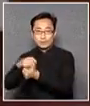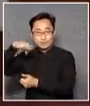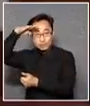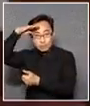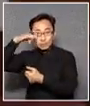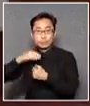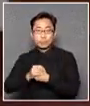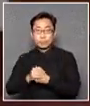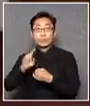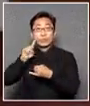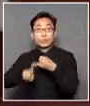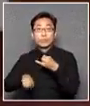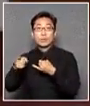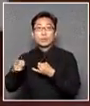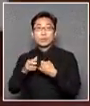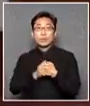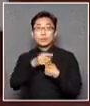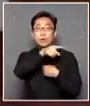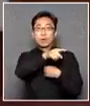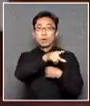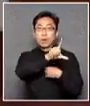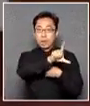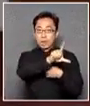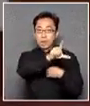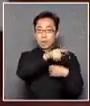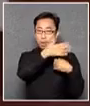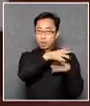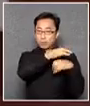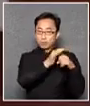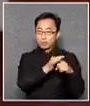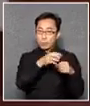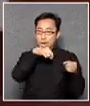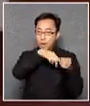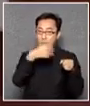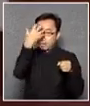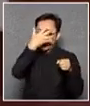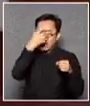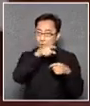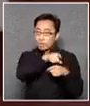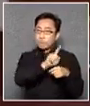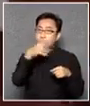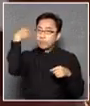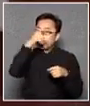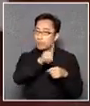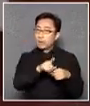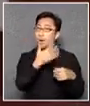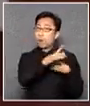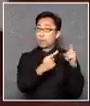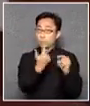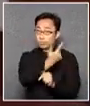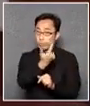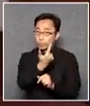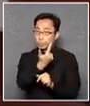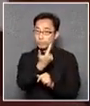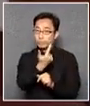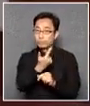結果琴日一講就俾啲利物浦迷咧就譴責佢。呢啲利物浦迷唔係淨係香港啊，主席，外國都有啊。喂，